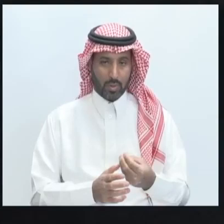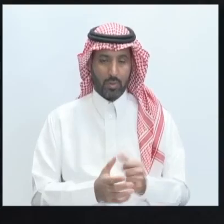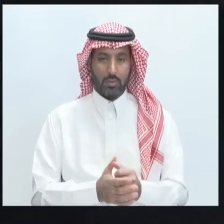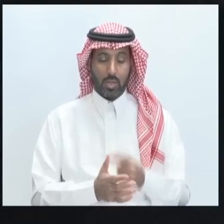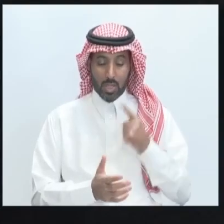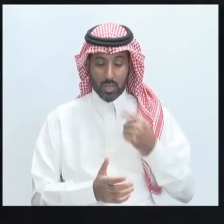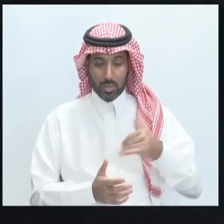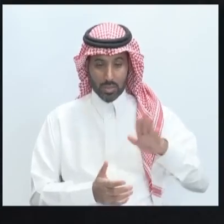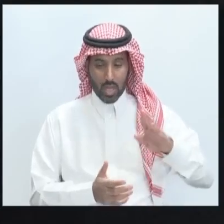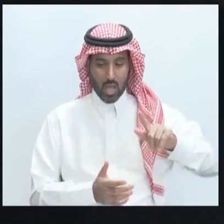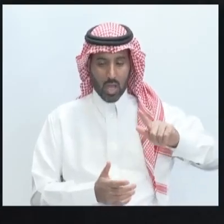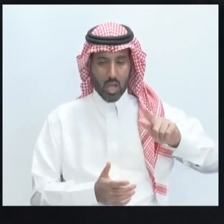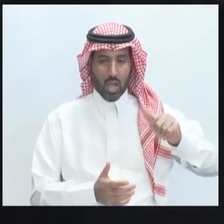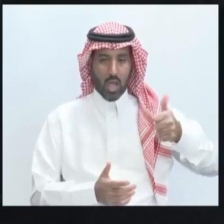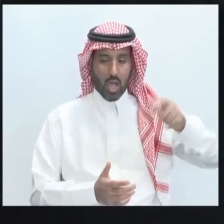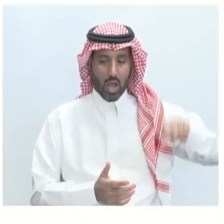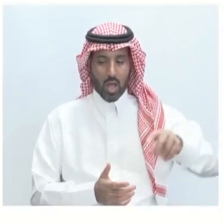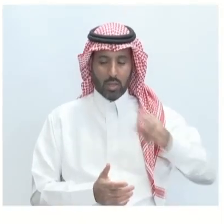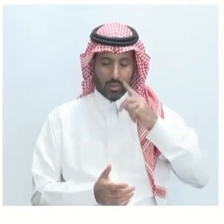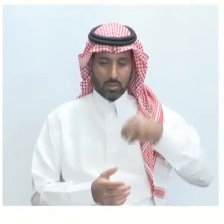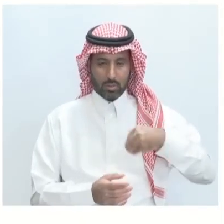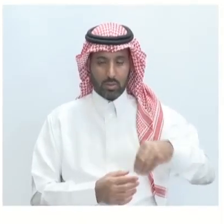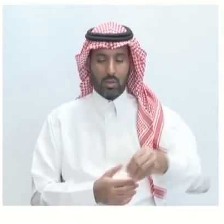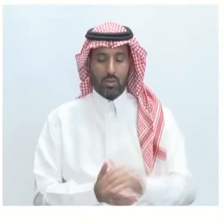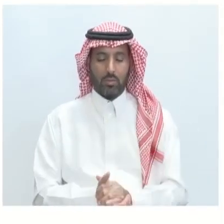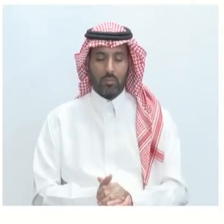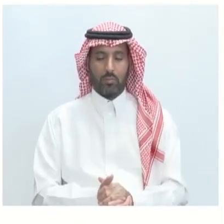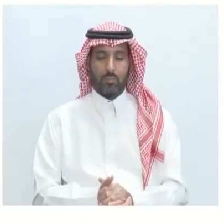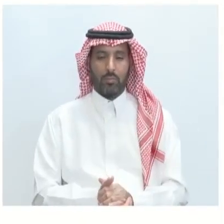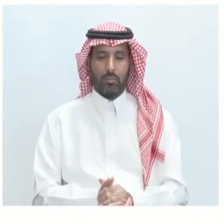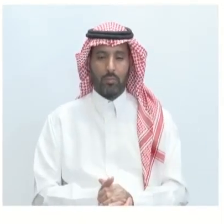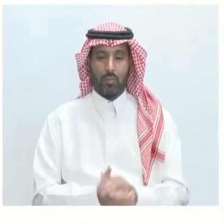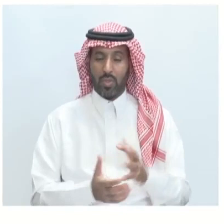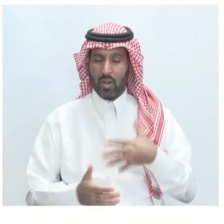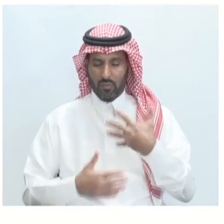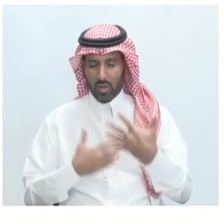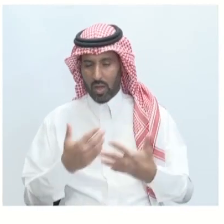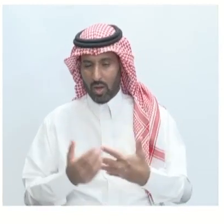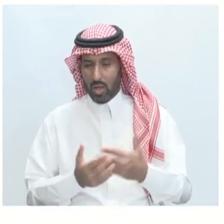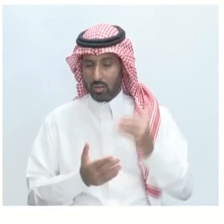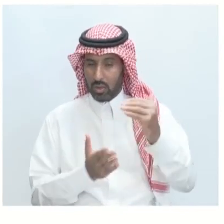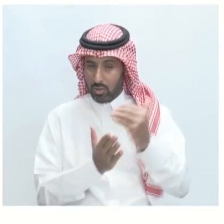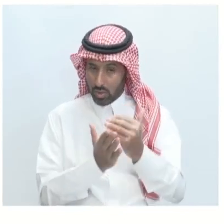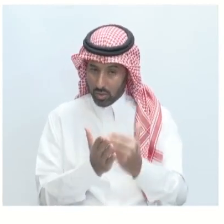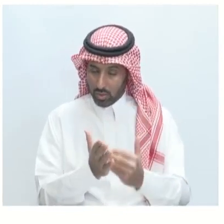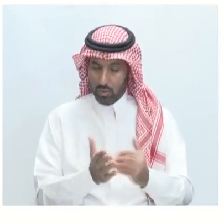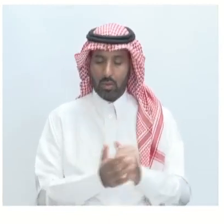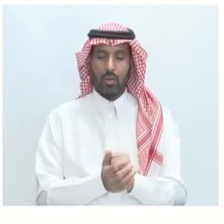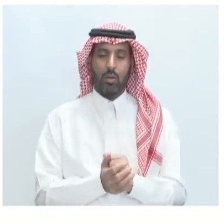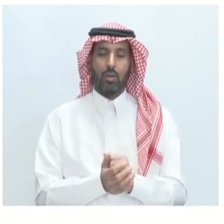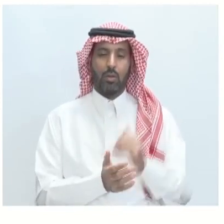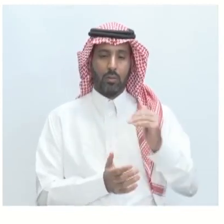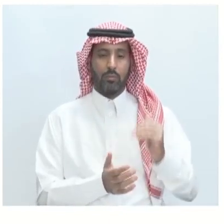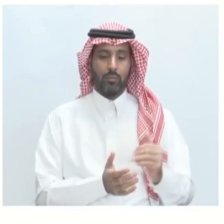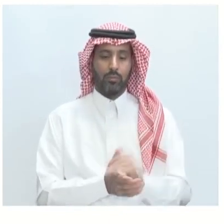صديقتها بشكل دائم بعض الانفعالات لها درجات ابنائي وبنات الطلاب وذكرنا على